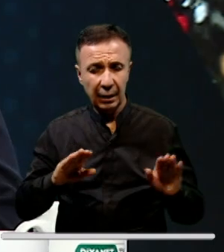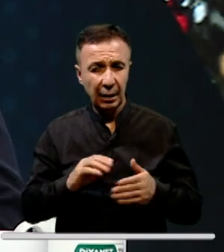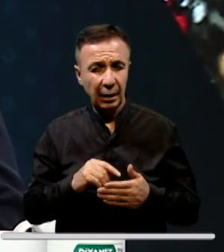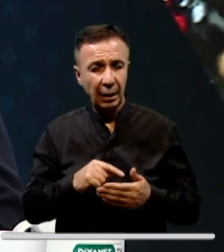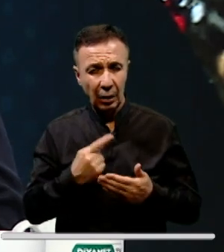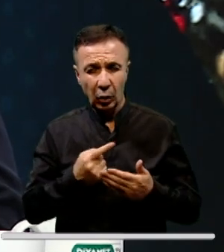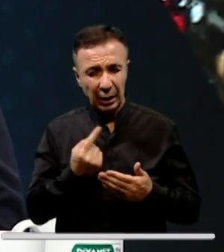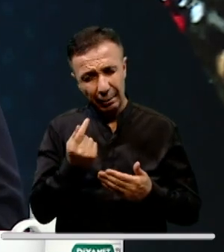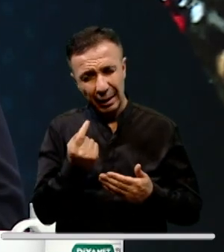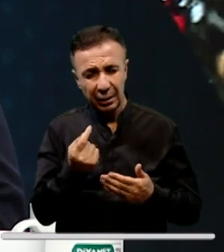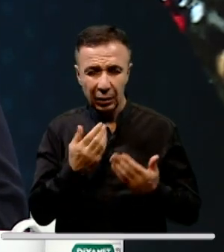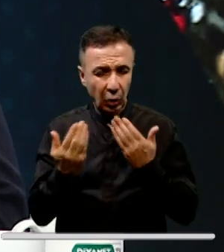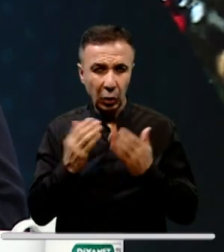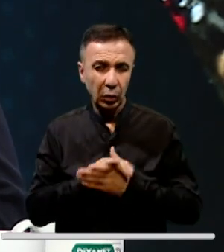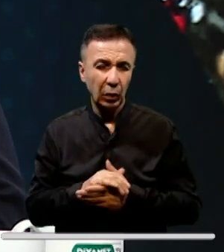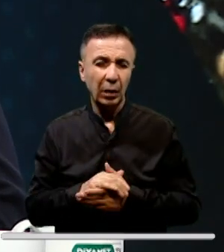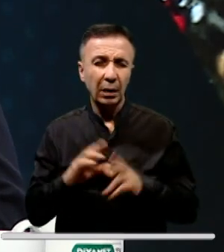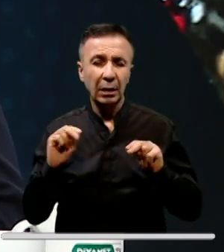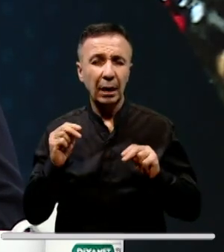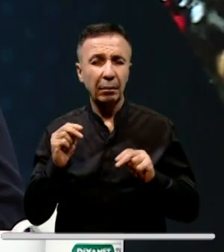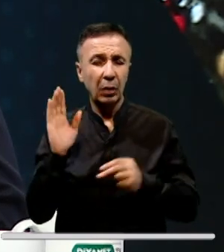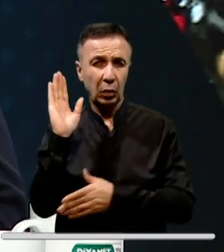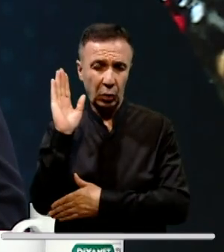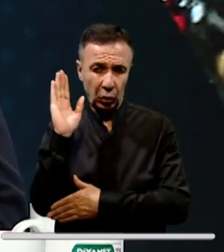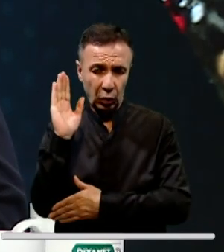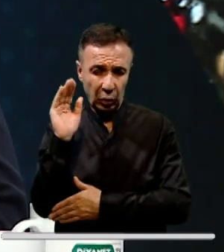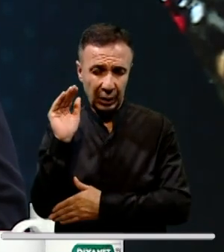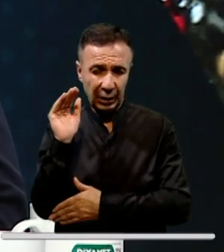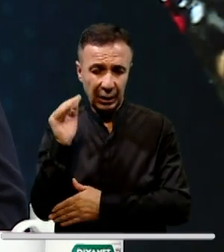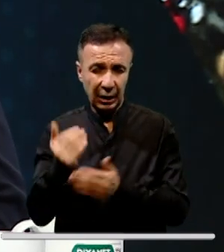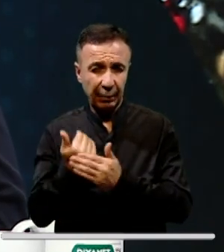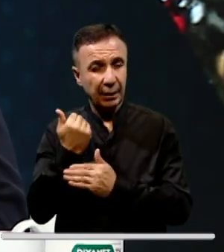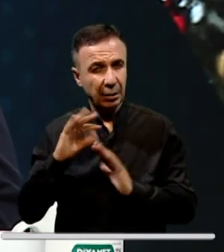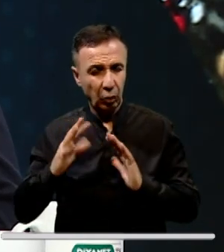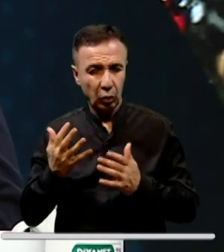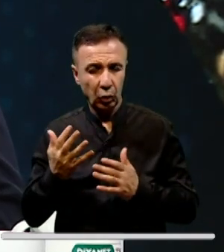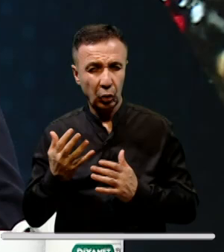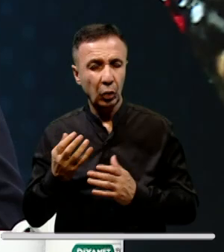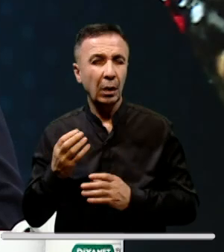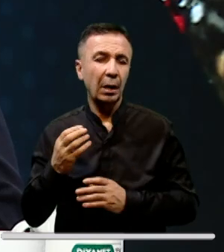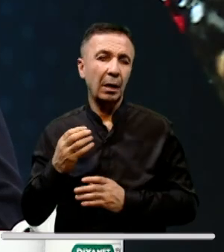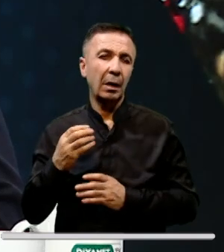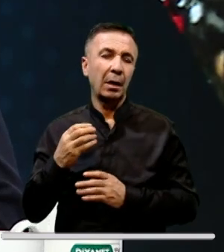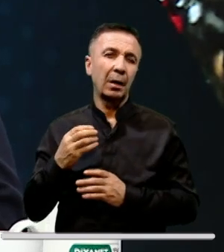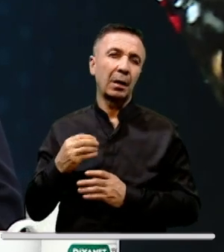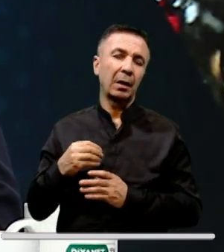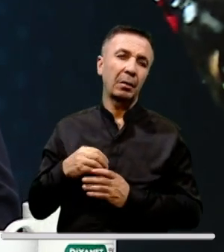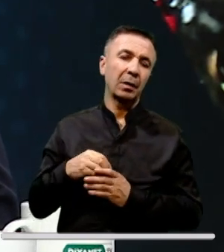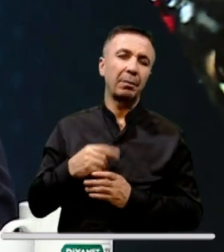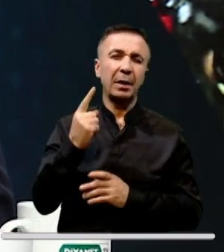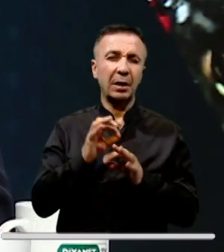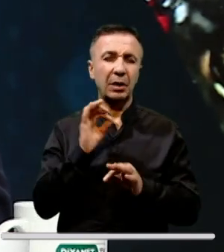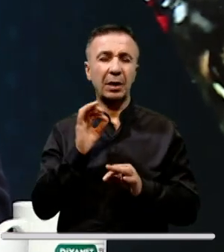bölüm okudu aslında tam rükuya gideceği esnada da abdesti bozuldu için istihlaf edildi ve birisi oraya